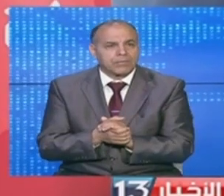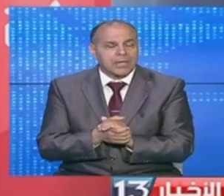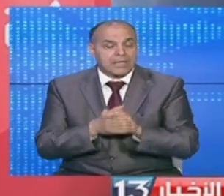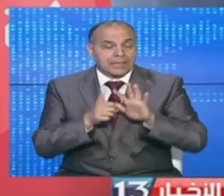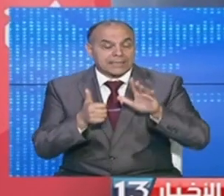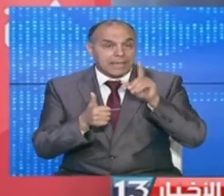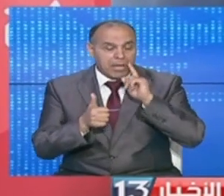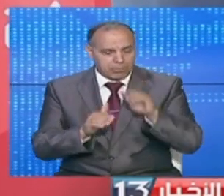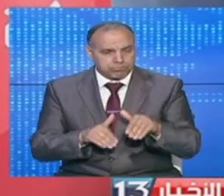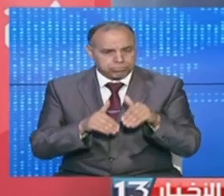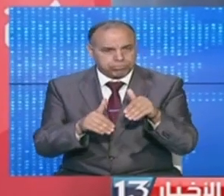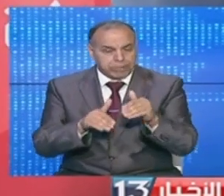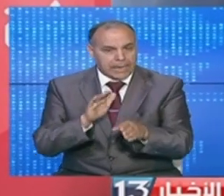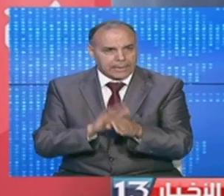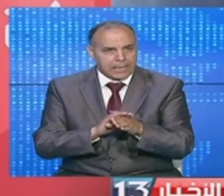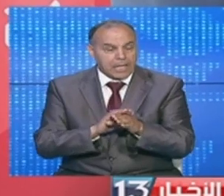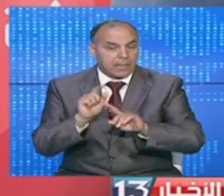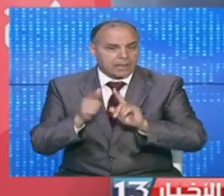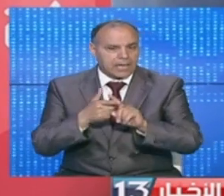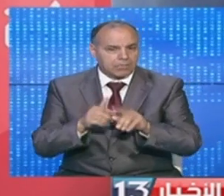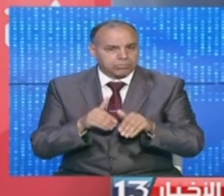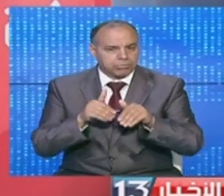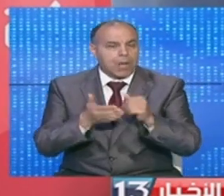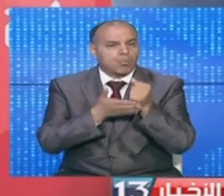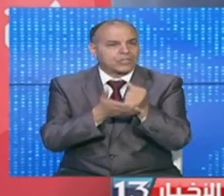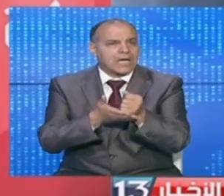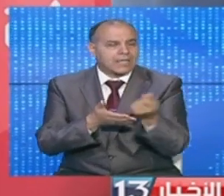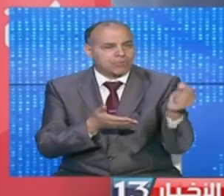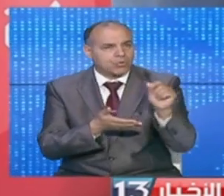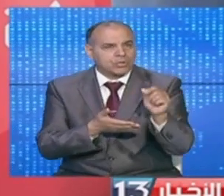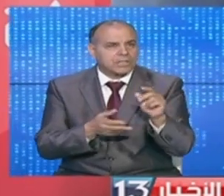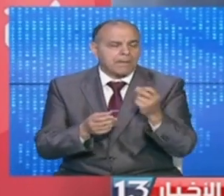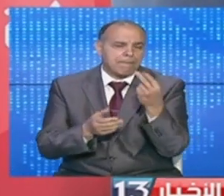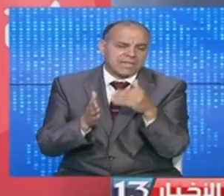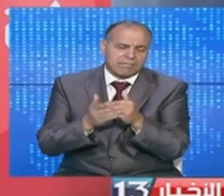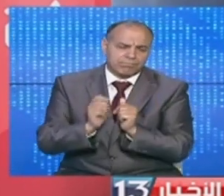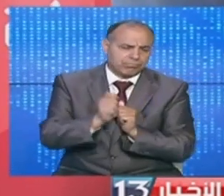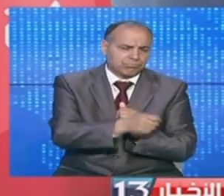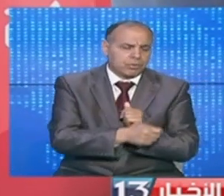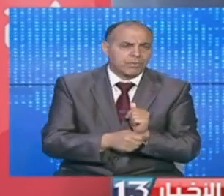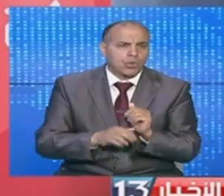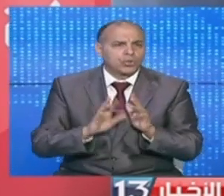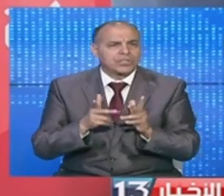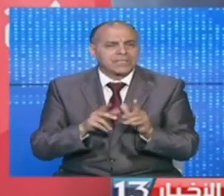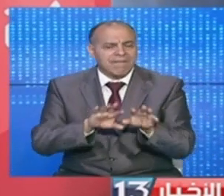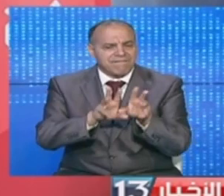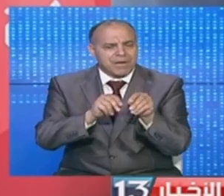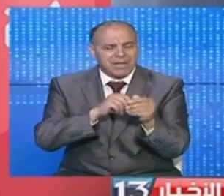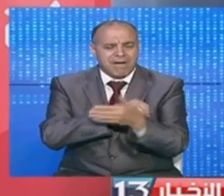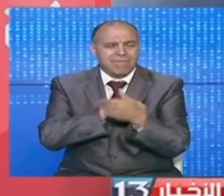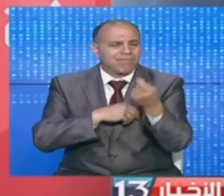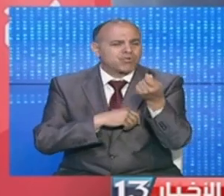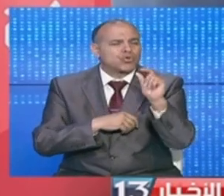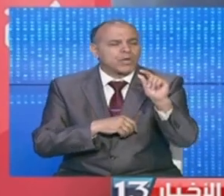ماي سننطلق في الدفعة الثانية من المساعدات اللي قيمتها كيف كيف 200 دينار لفئات العائلات محدودة